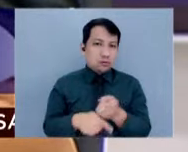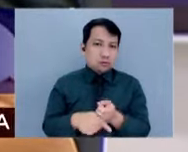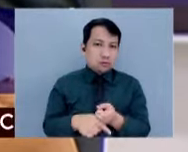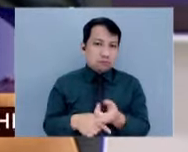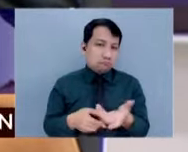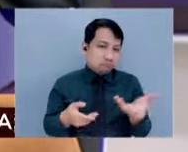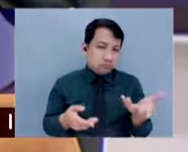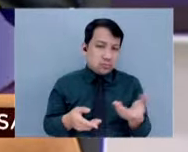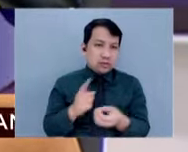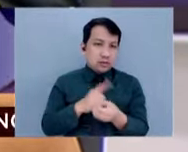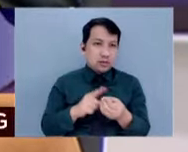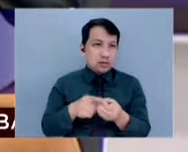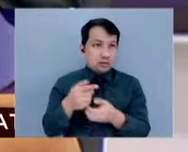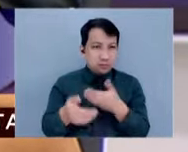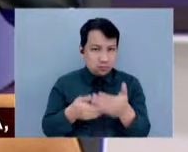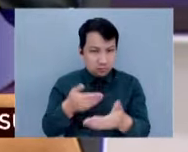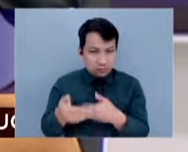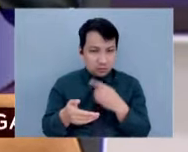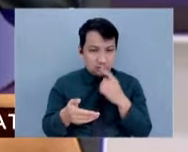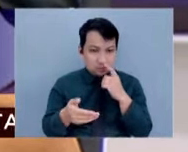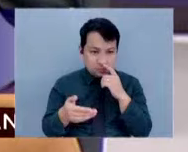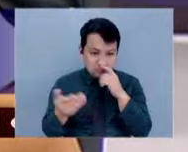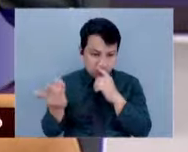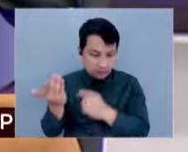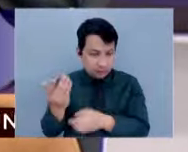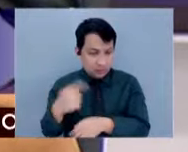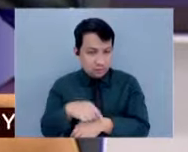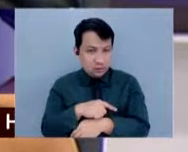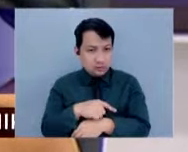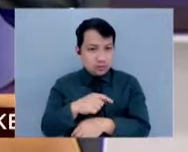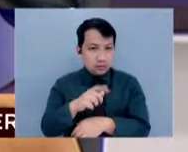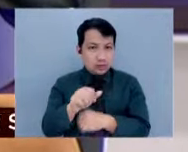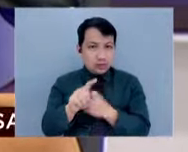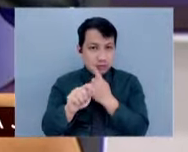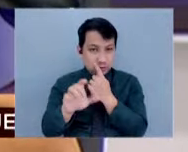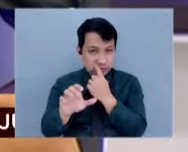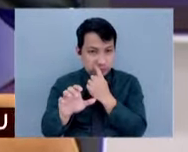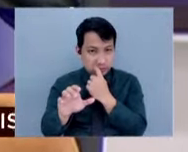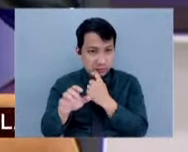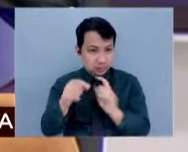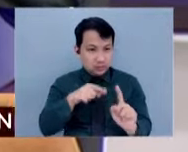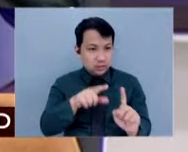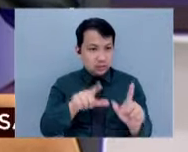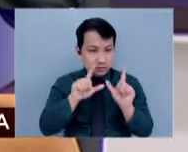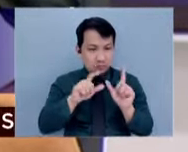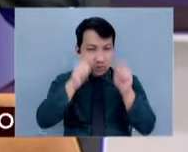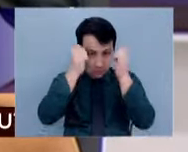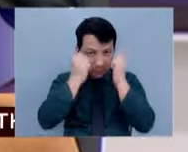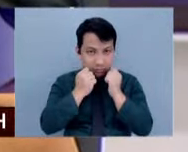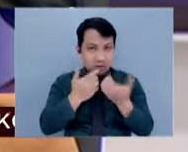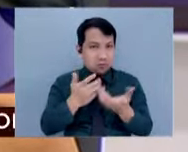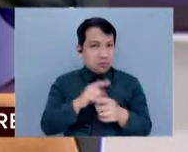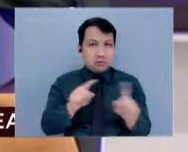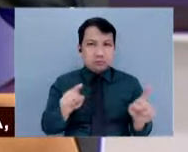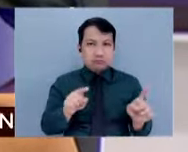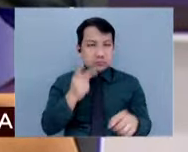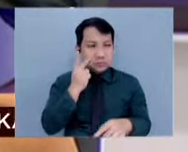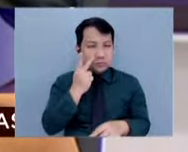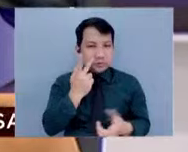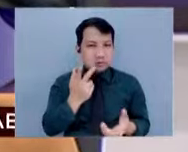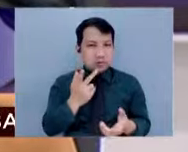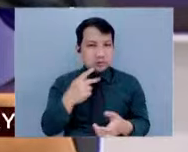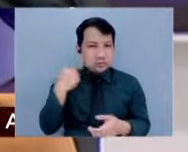May proscription ang anti-terrorism council na terrorist. So wala akong nakitang politika